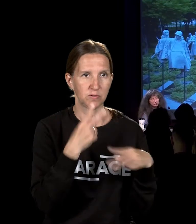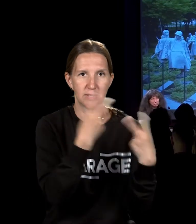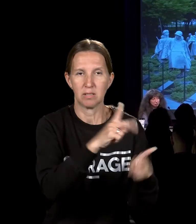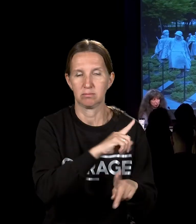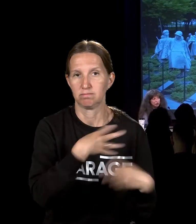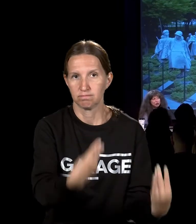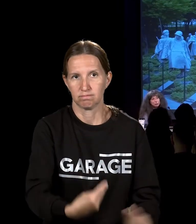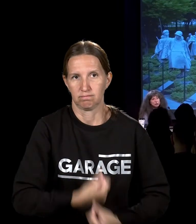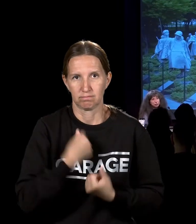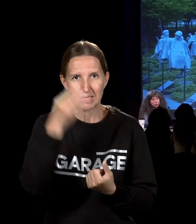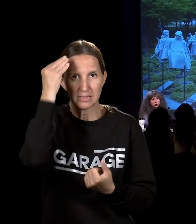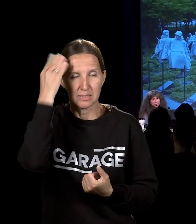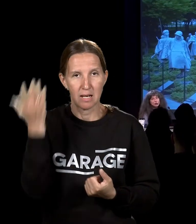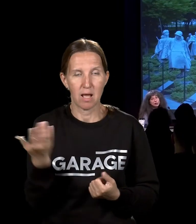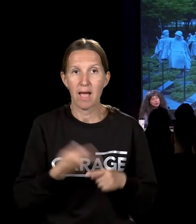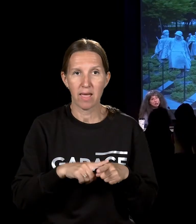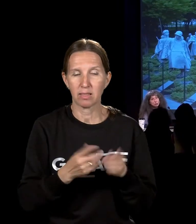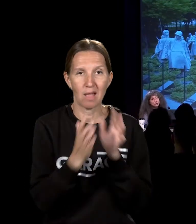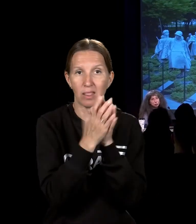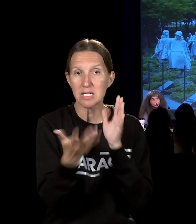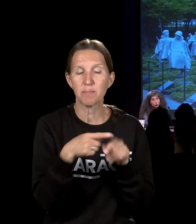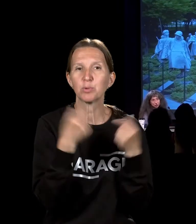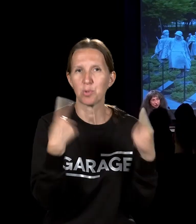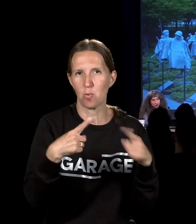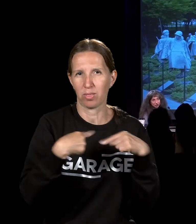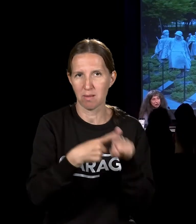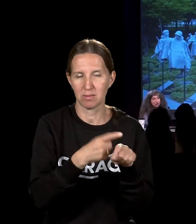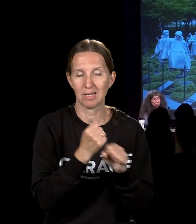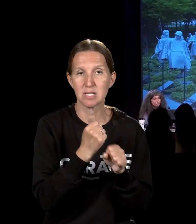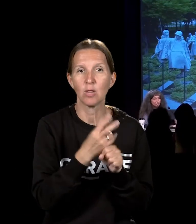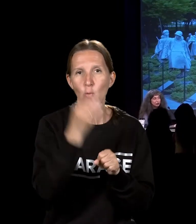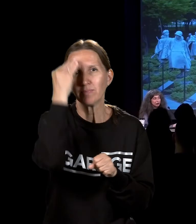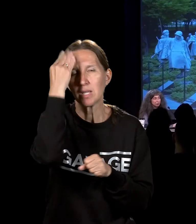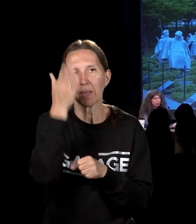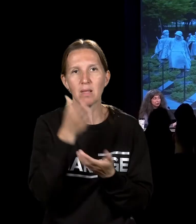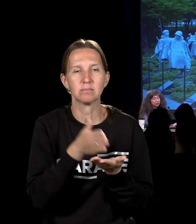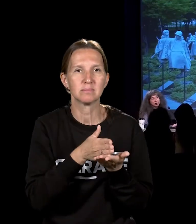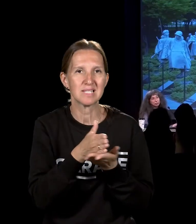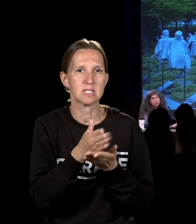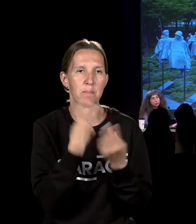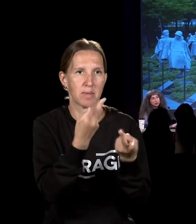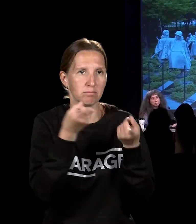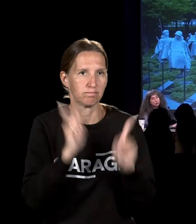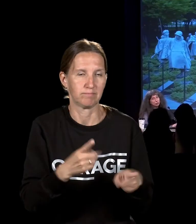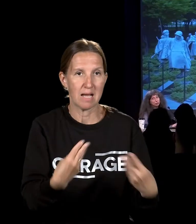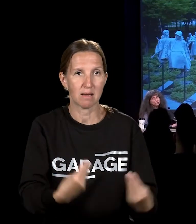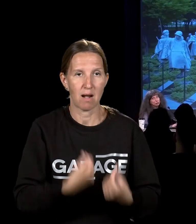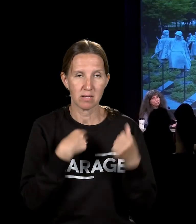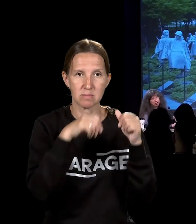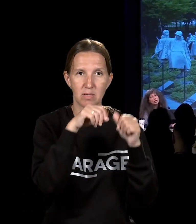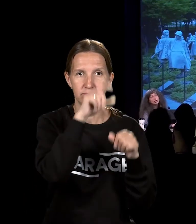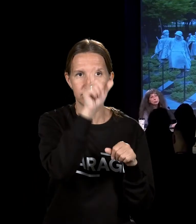очень сильное производит впечатление, это не слепки, это по-другому сделано. Но вот это сама степень